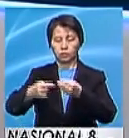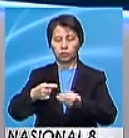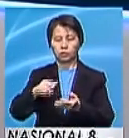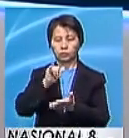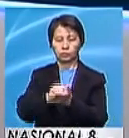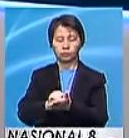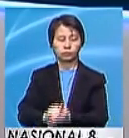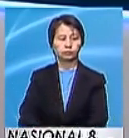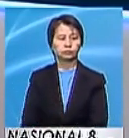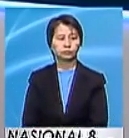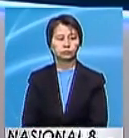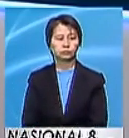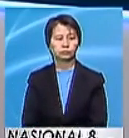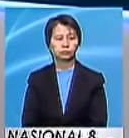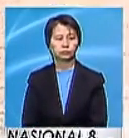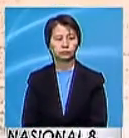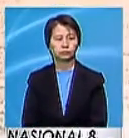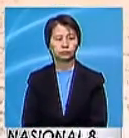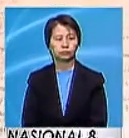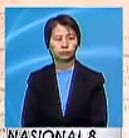itu.